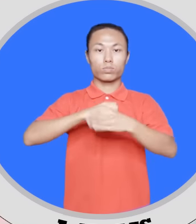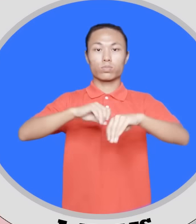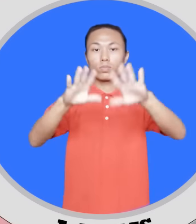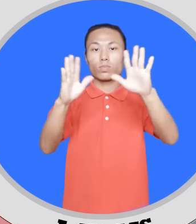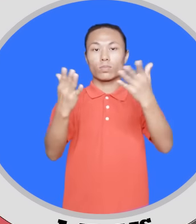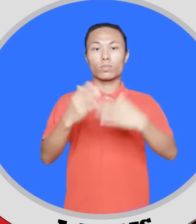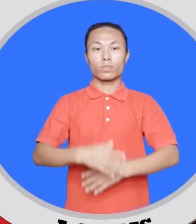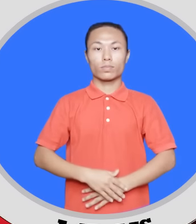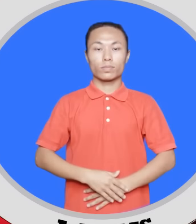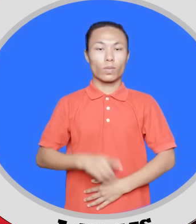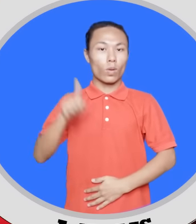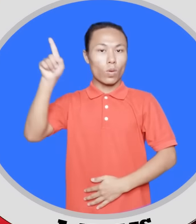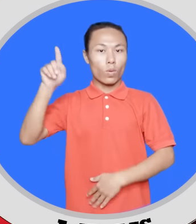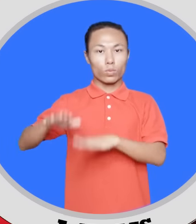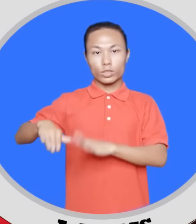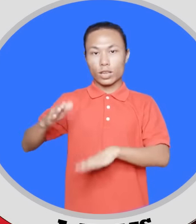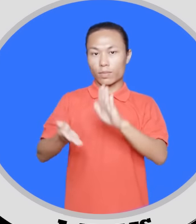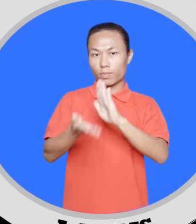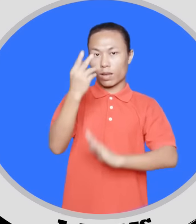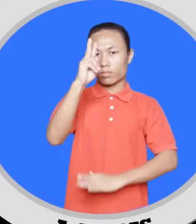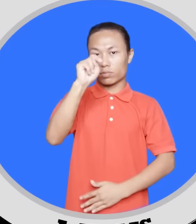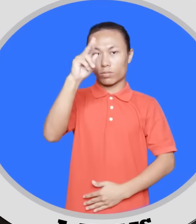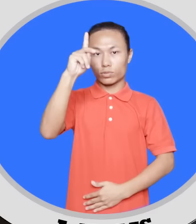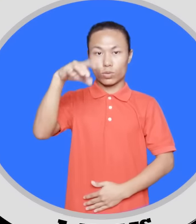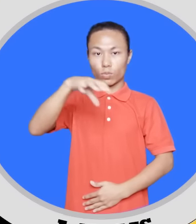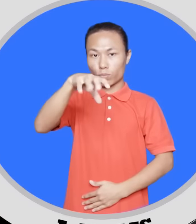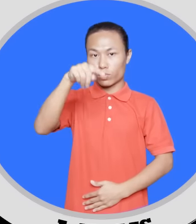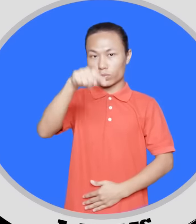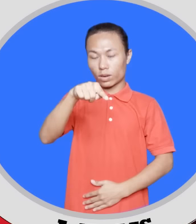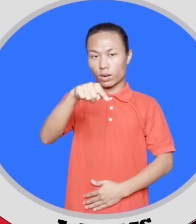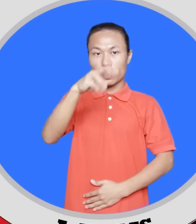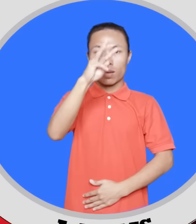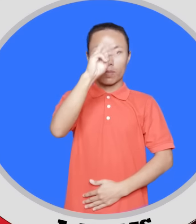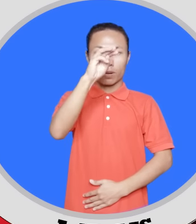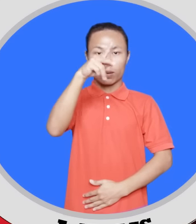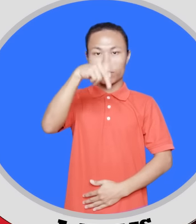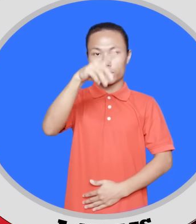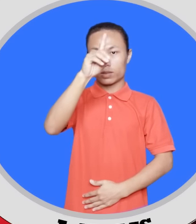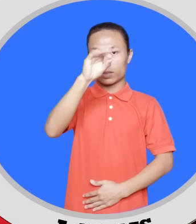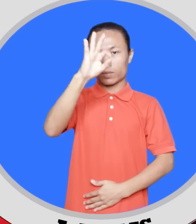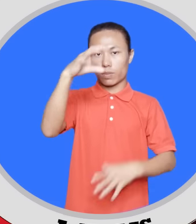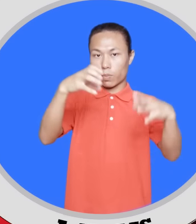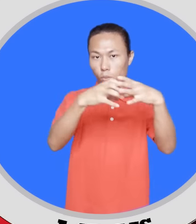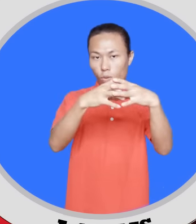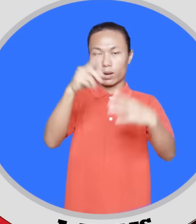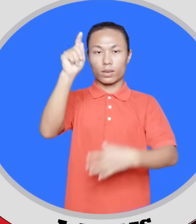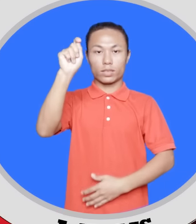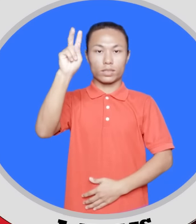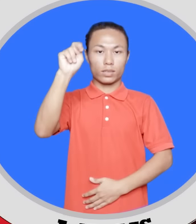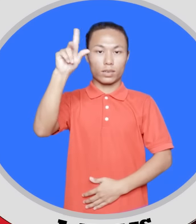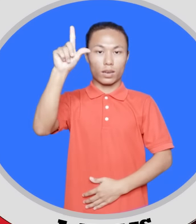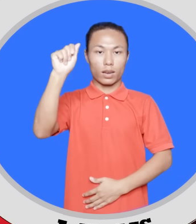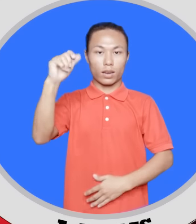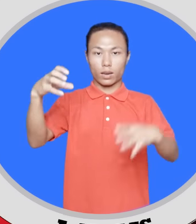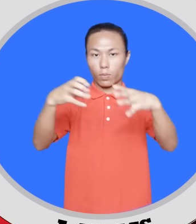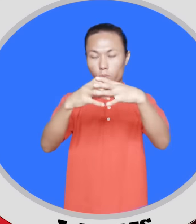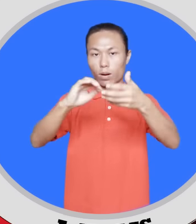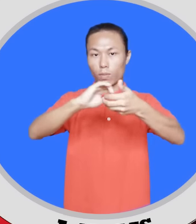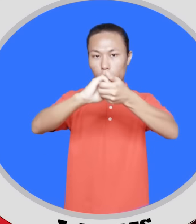လေးကထုတ်ပြန်ခဲ့တဲ့သတင်းပဲဖြစ်ပါရဲ့ရှင်။နောင်ချိုမြို့တစ်ခုလုံးကိုပြည်သူ့ကာကွယ်ရေးတပ်မတော်မန္